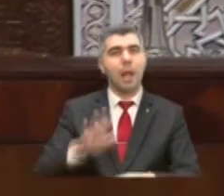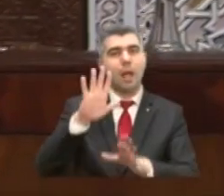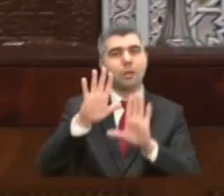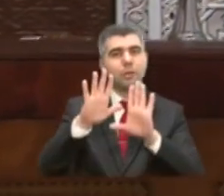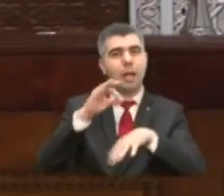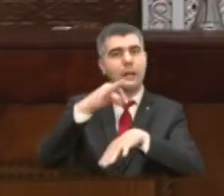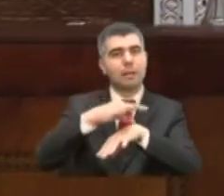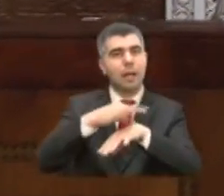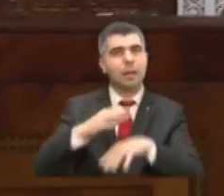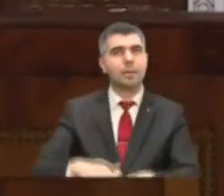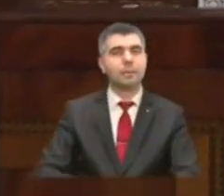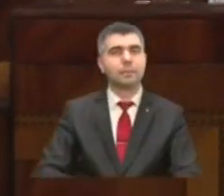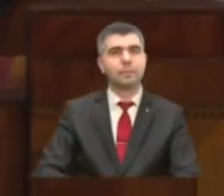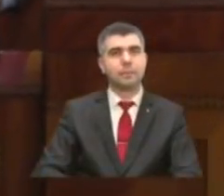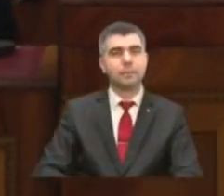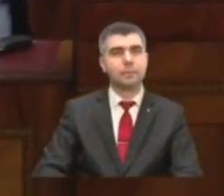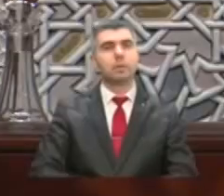ل10 دقائق.